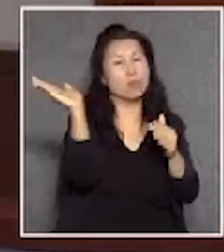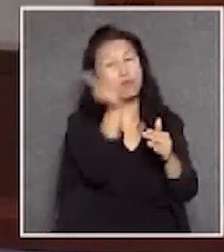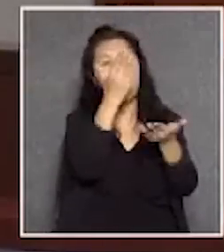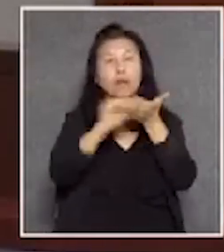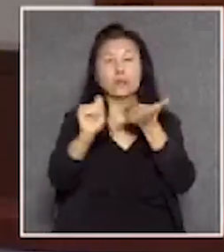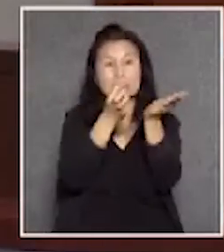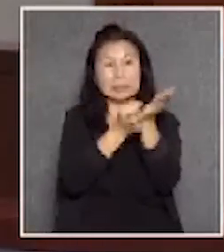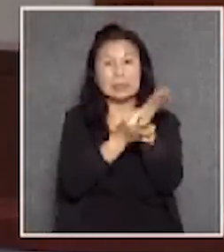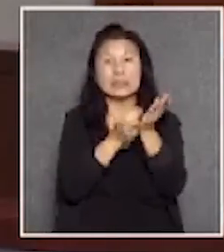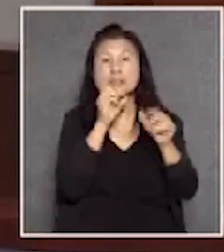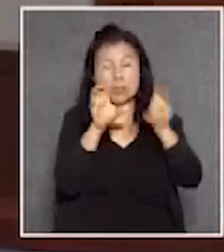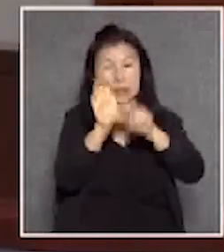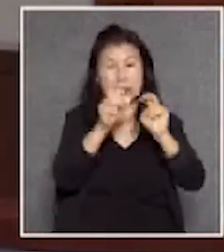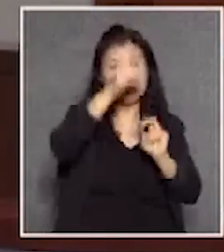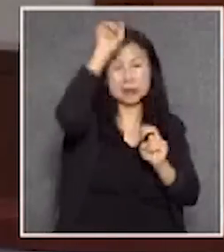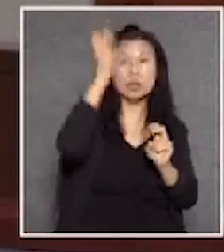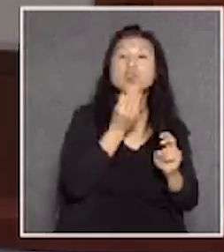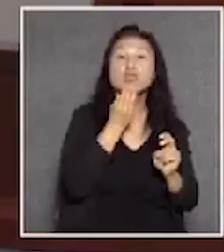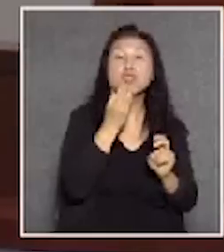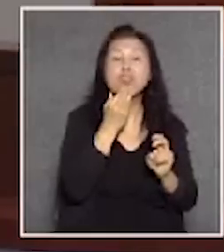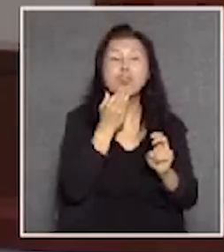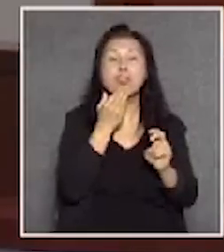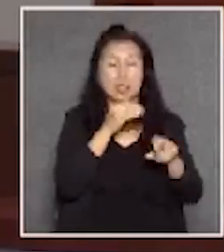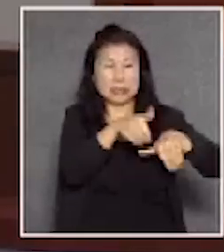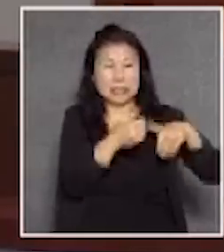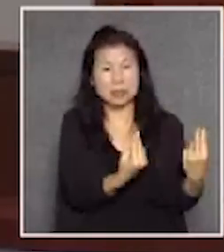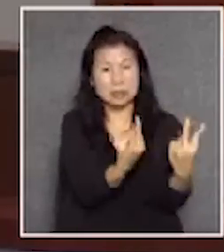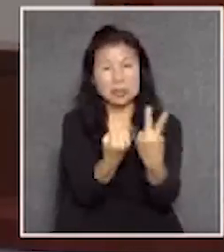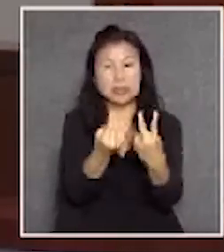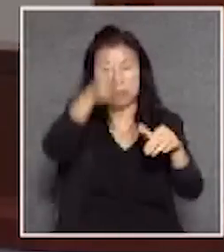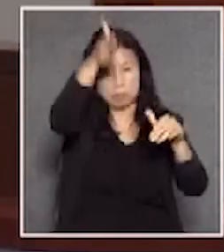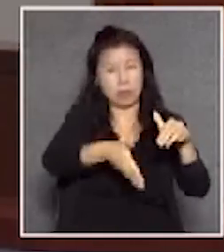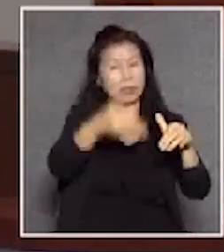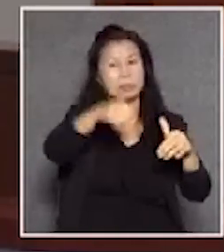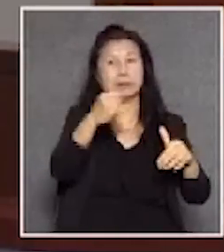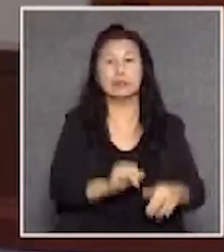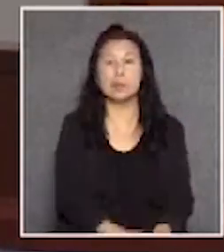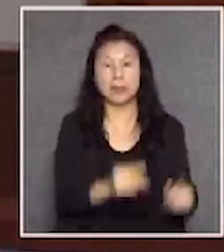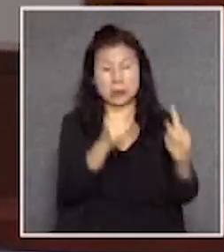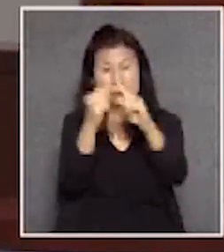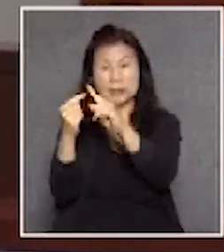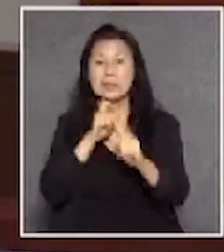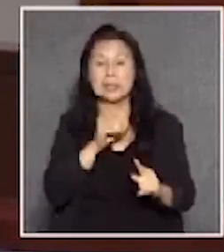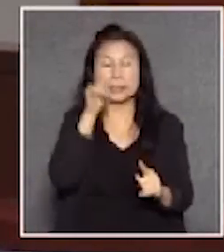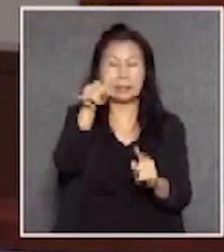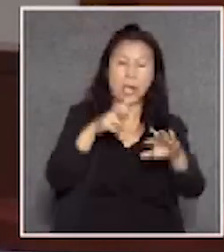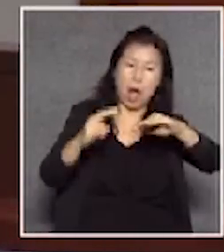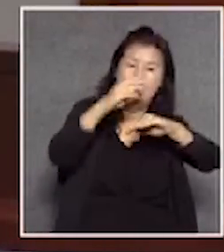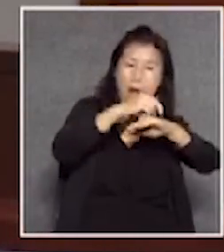點和這個西貢東的郊野公園不可分割，亦都是市民經常遠足露